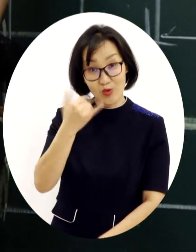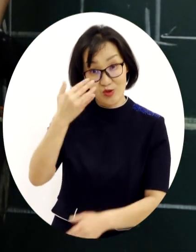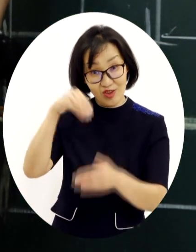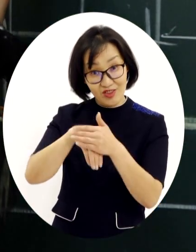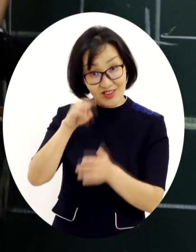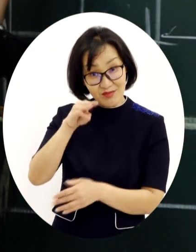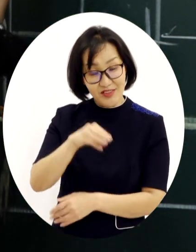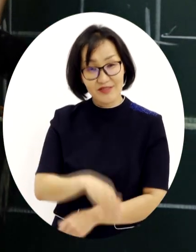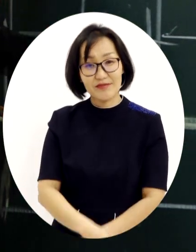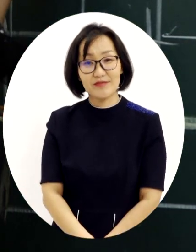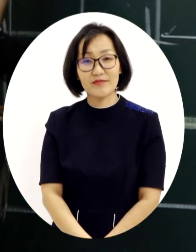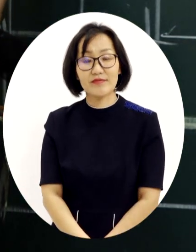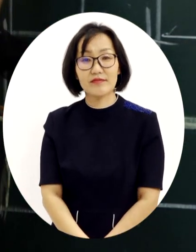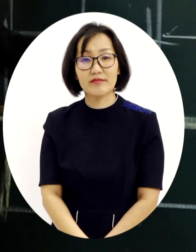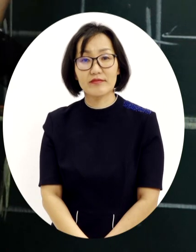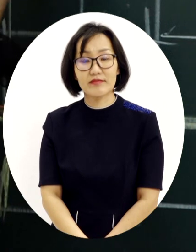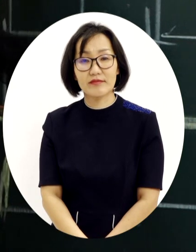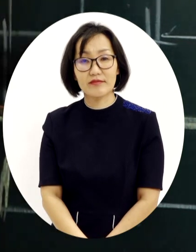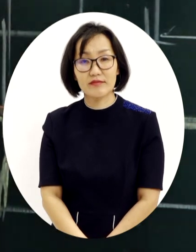2 литр.